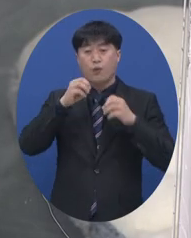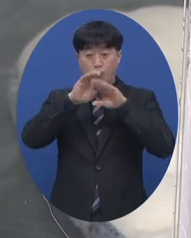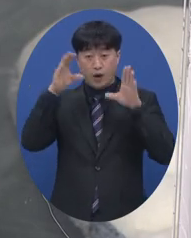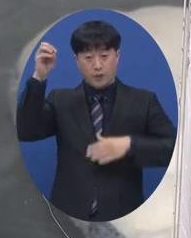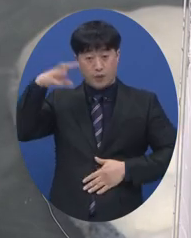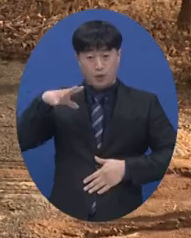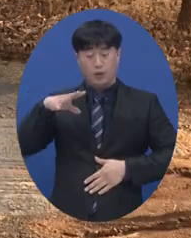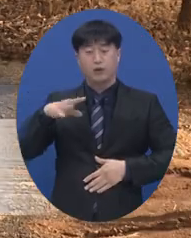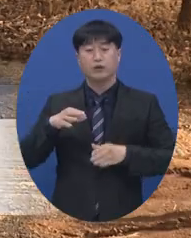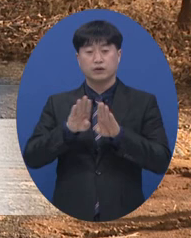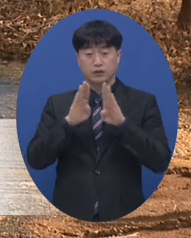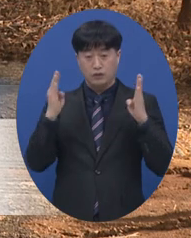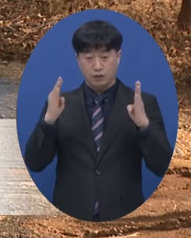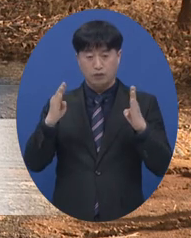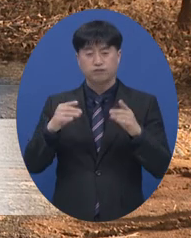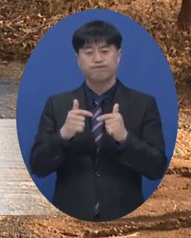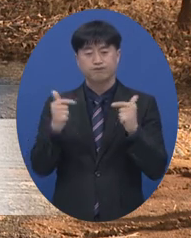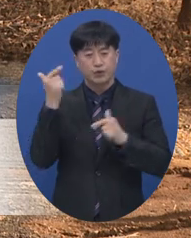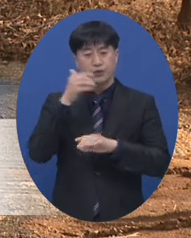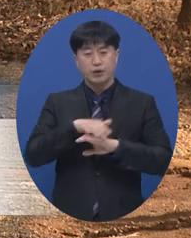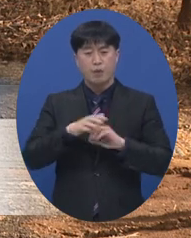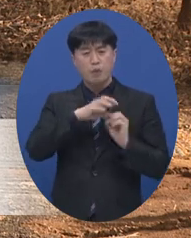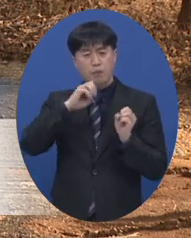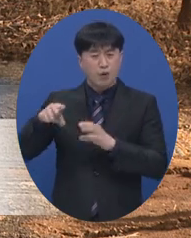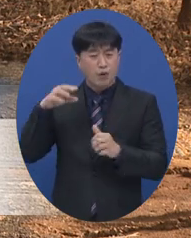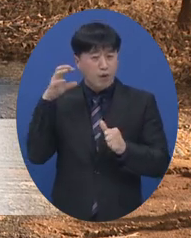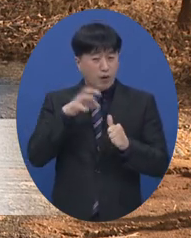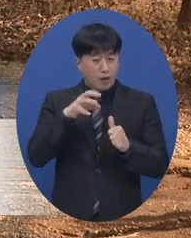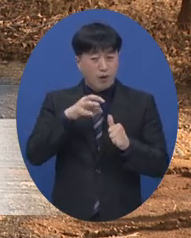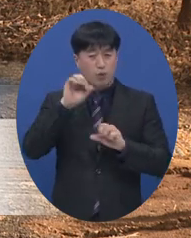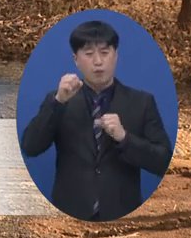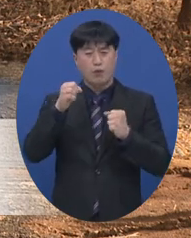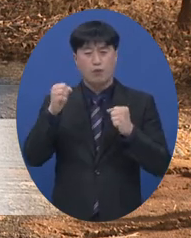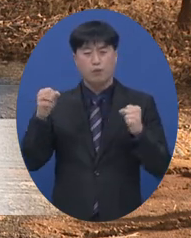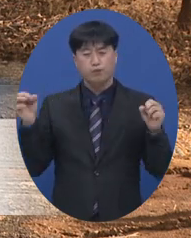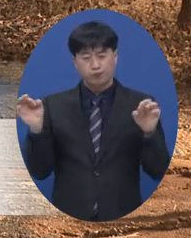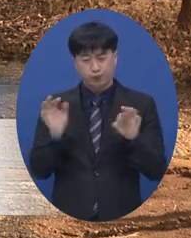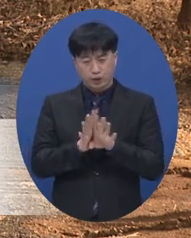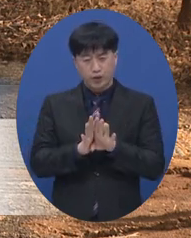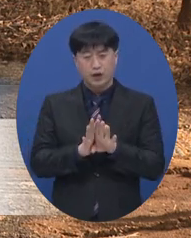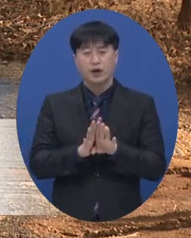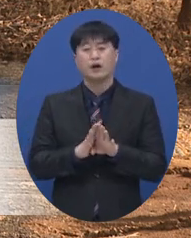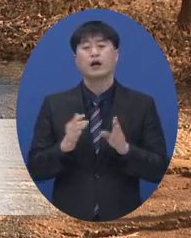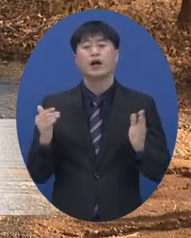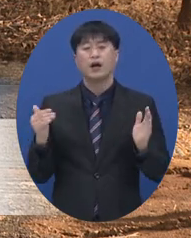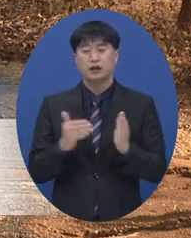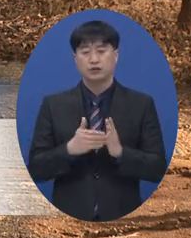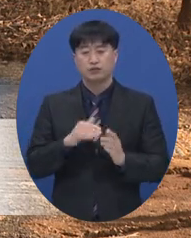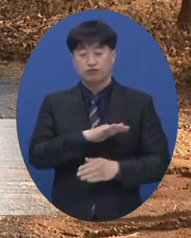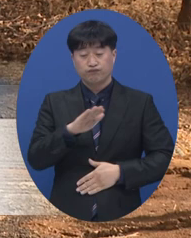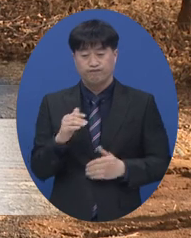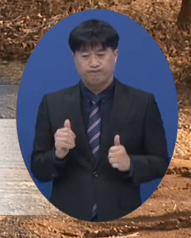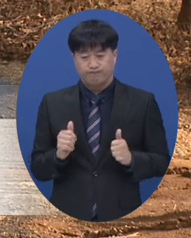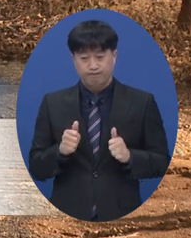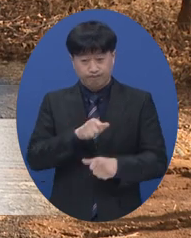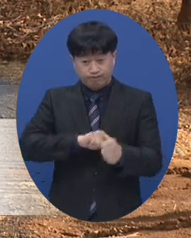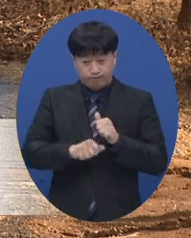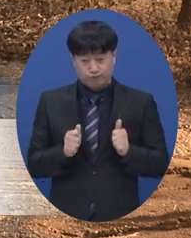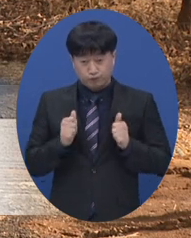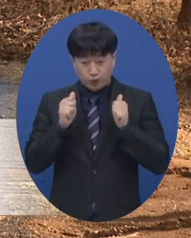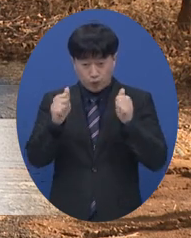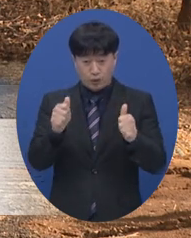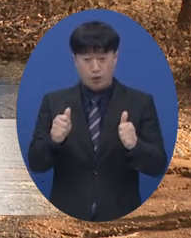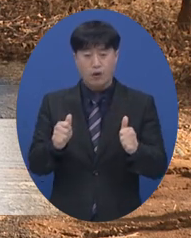계획입니다 버려지고 학대 되는 동물들이 에 많이 없도록 저희들이 적극 노력하고 요